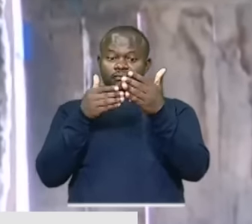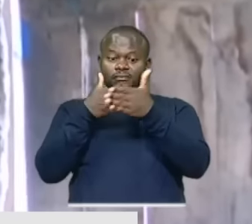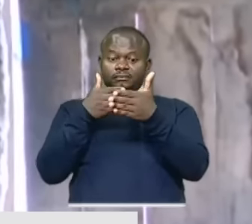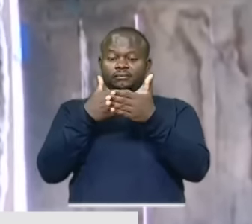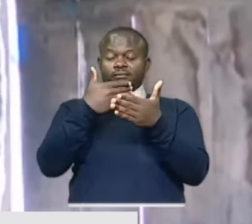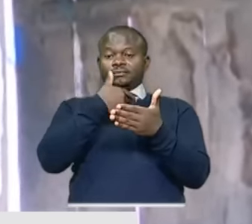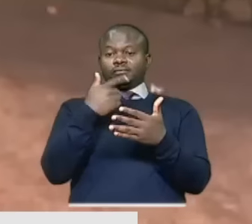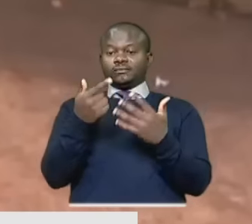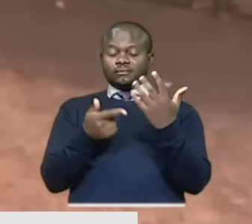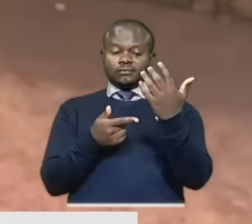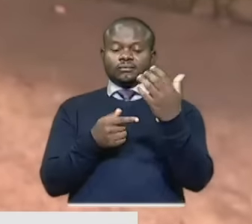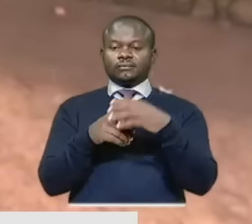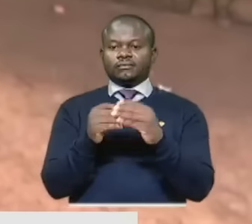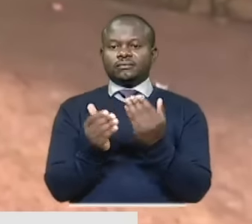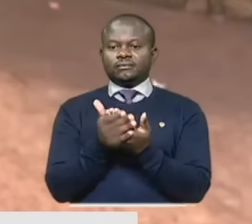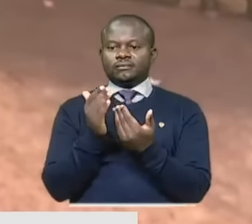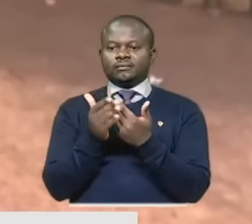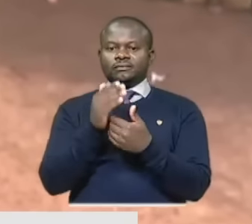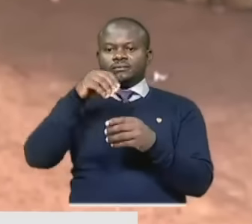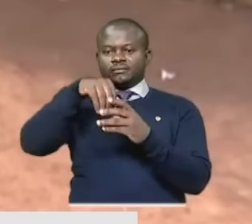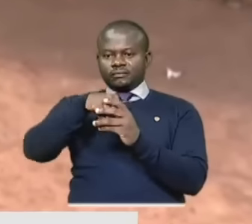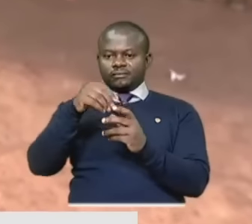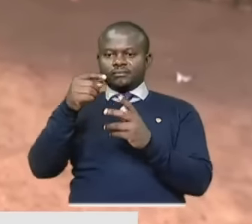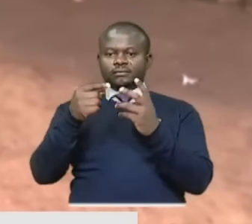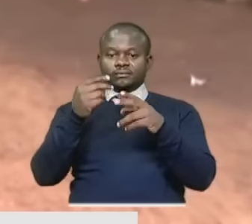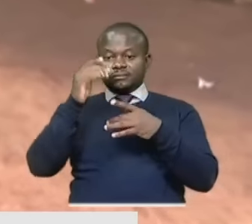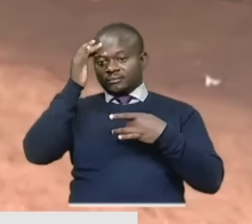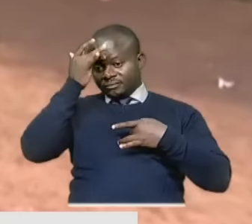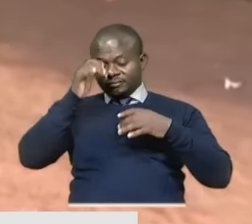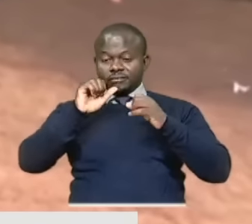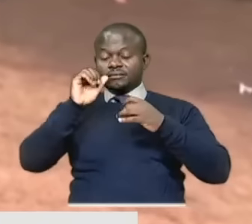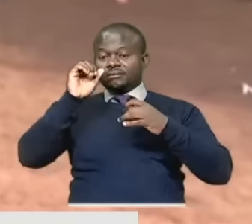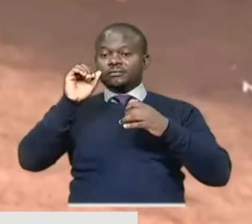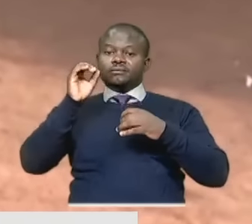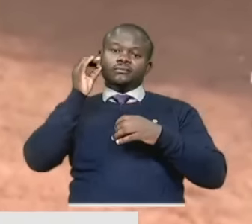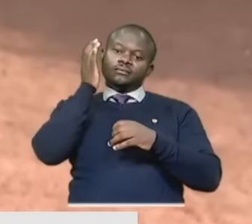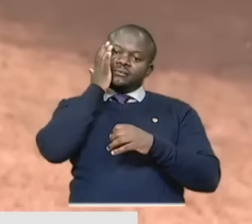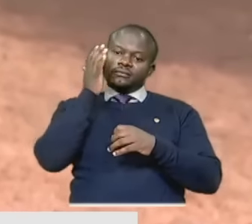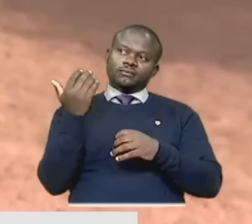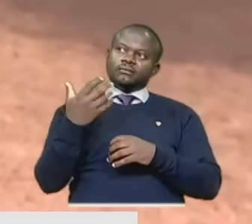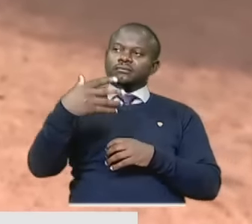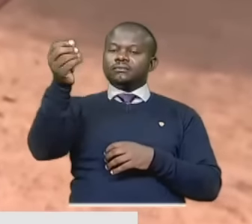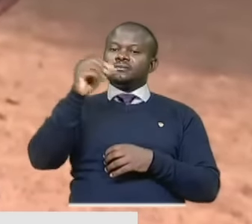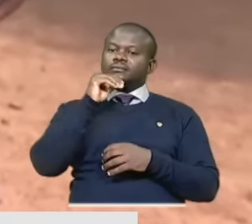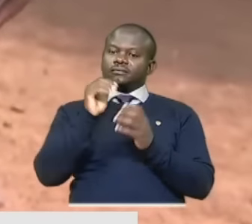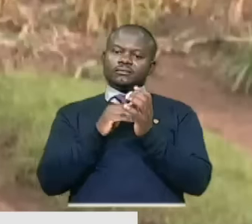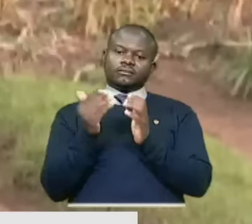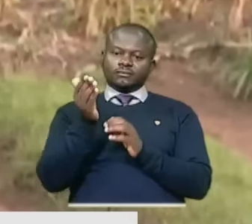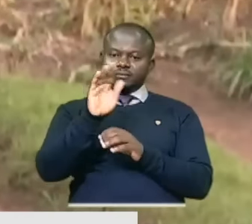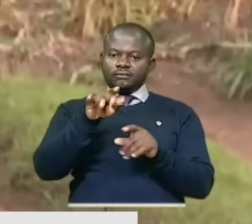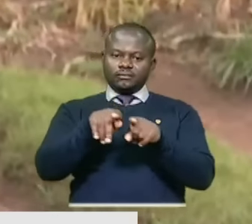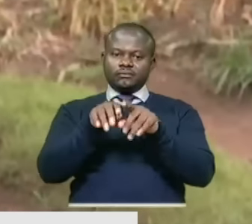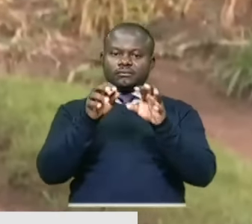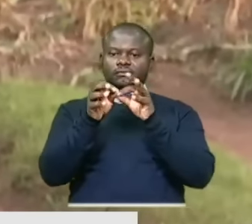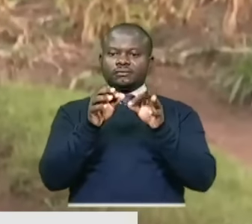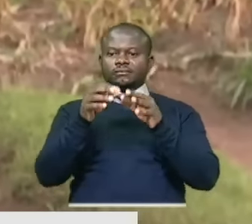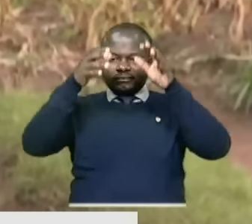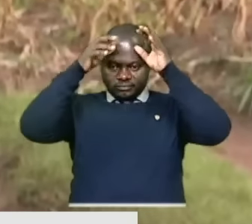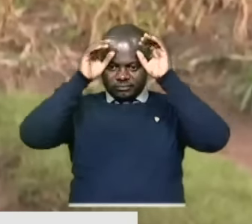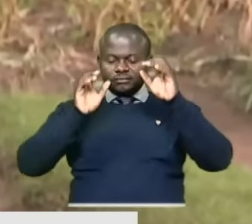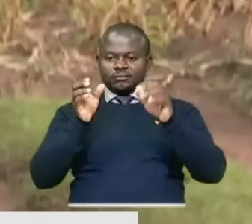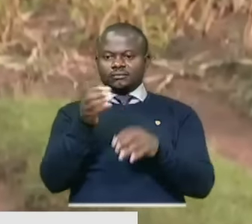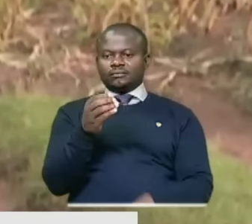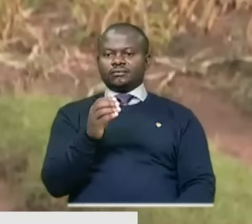nazo zibangamira ubworozi harimo n'ibyo bita indwara ifata inzuki zikigendera ntizigaruke mu mitiba nk'uko bivugwa na perezida wa